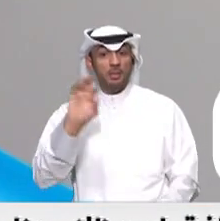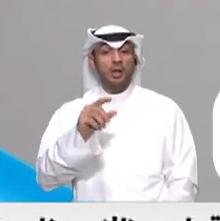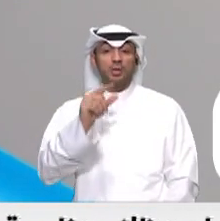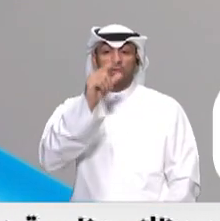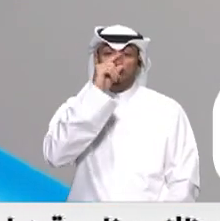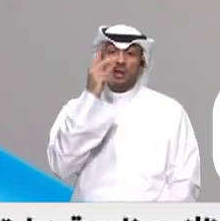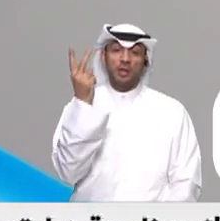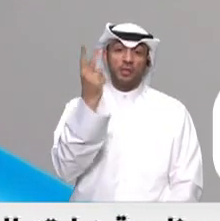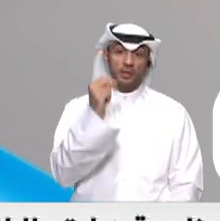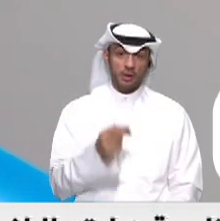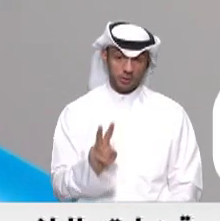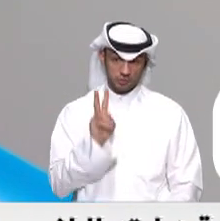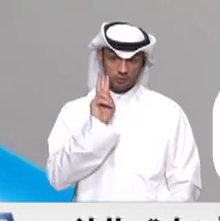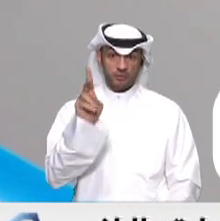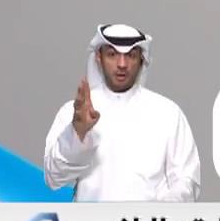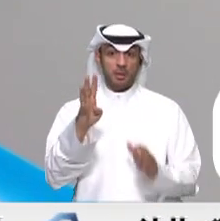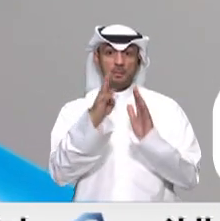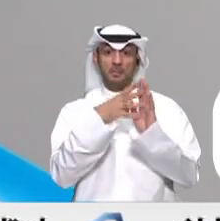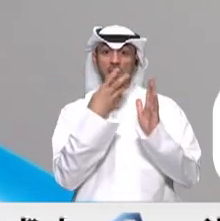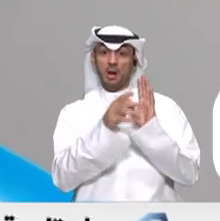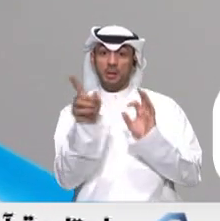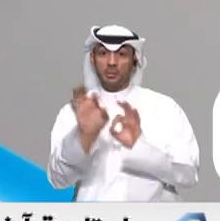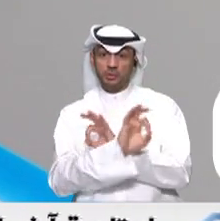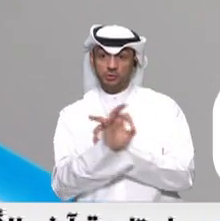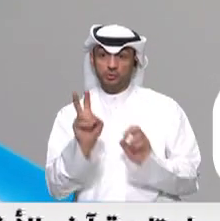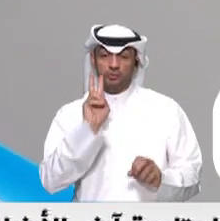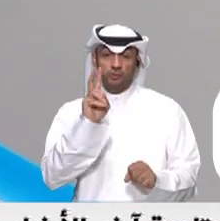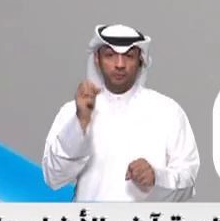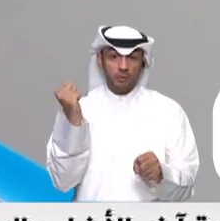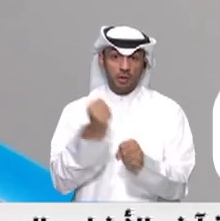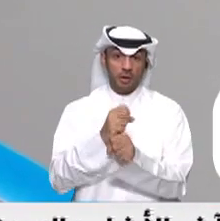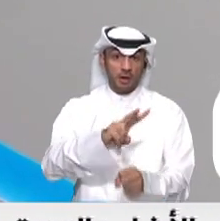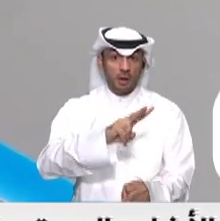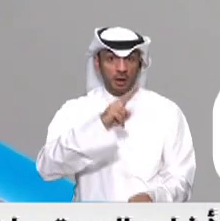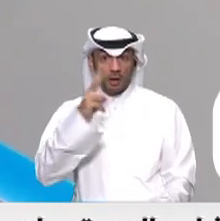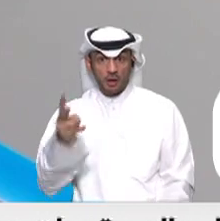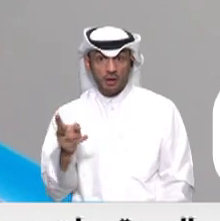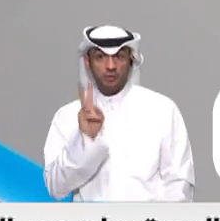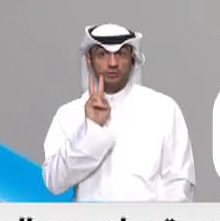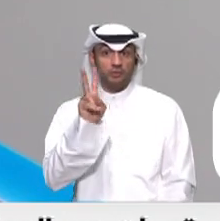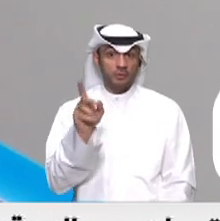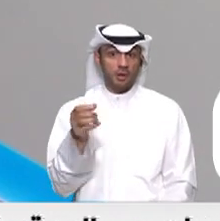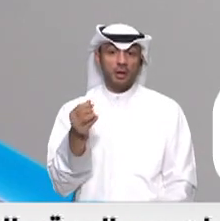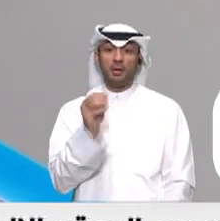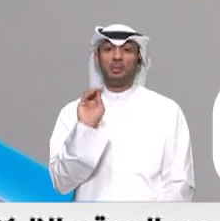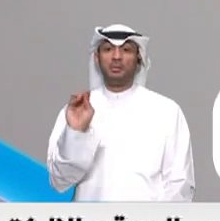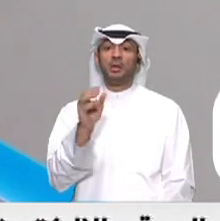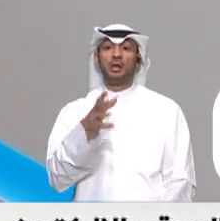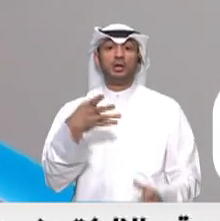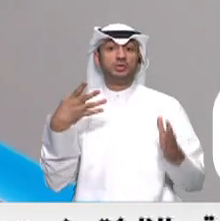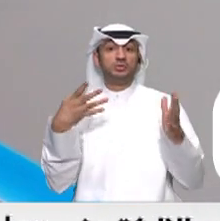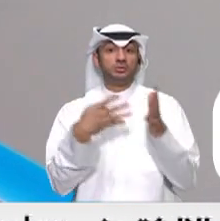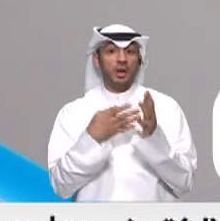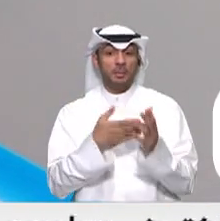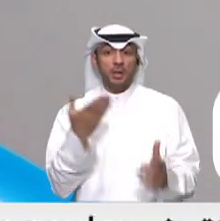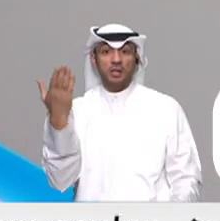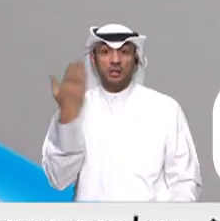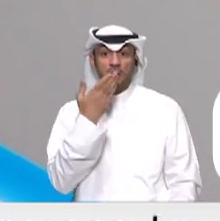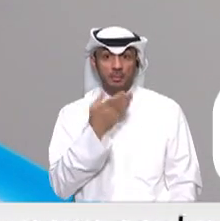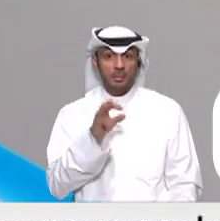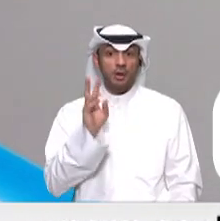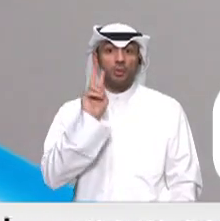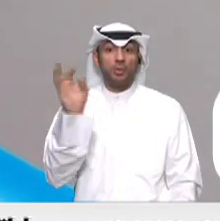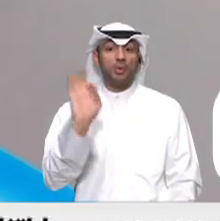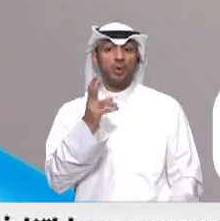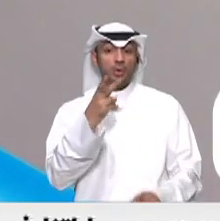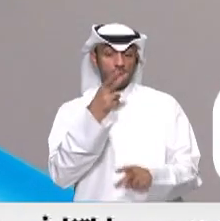العالمي. برنامج هذه السنة تم تصميمه بصورة مغايرة، فبدلا ما يكون متاح للطلبة الجامعيين الدارسين في دولة